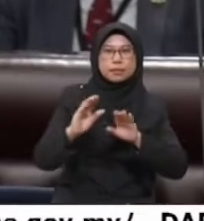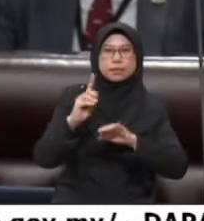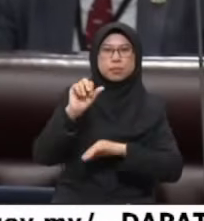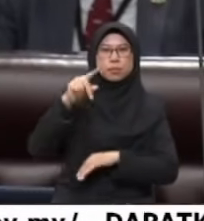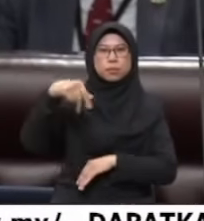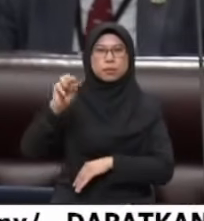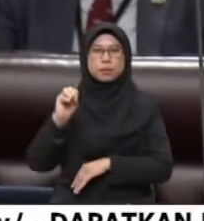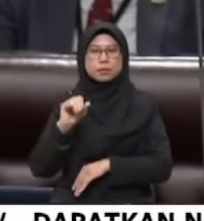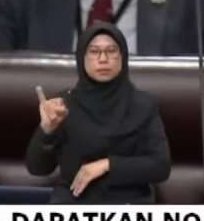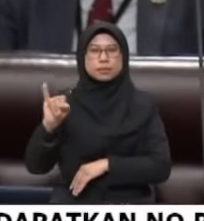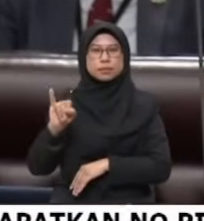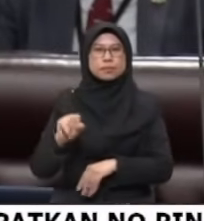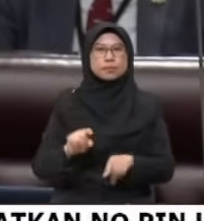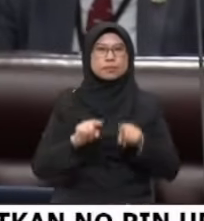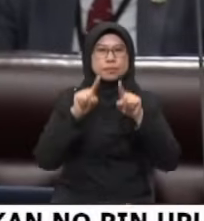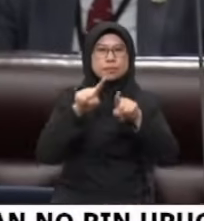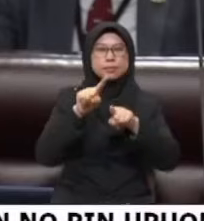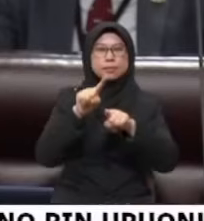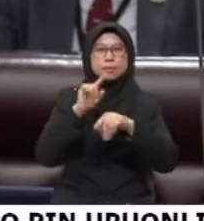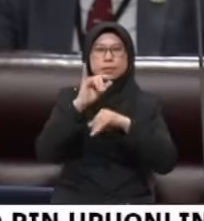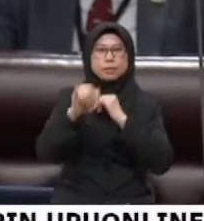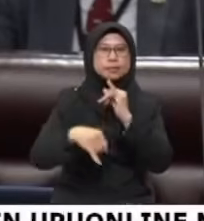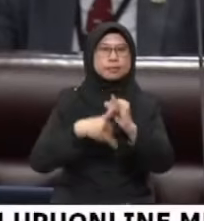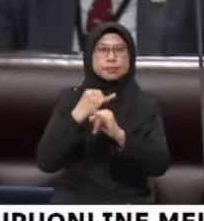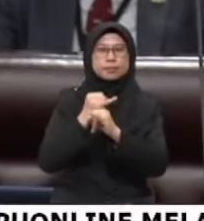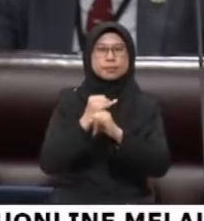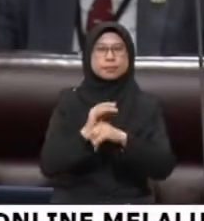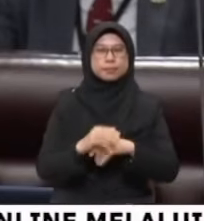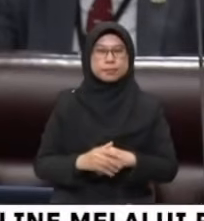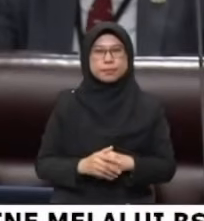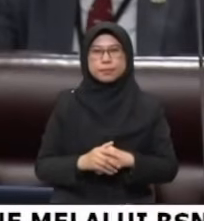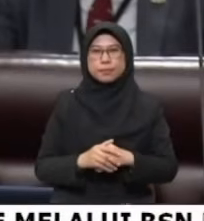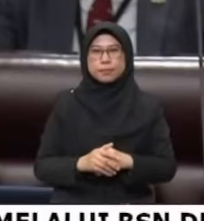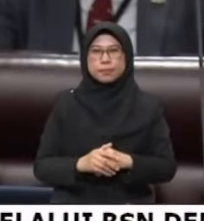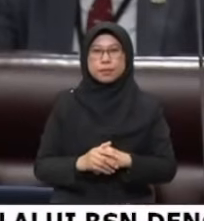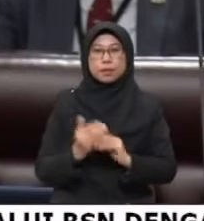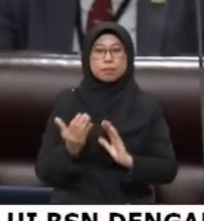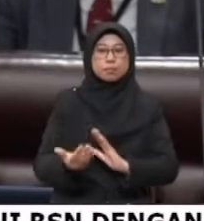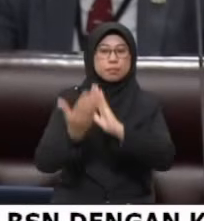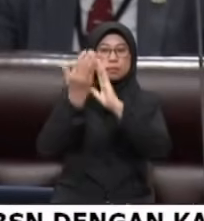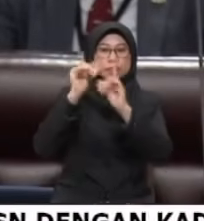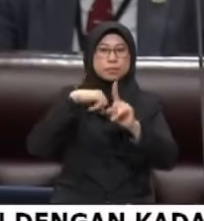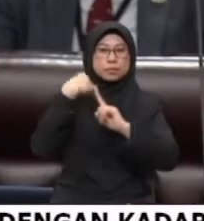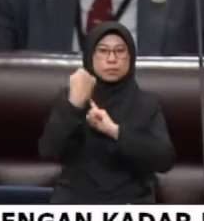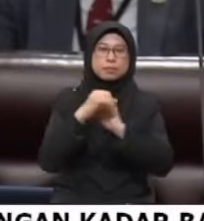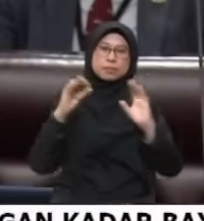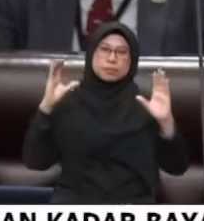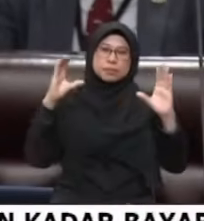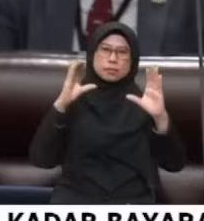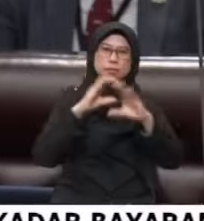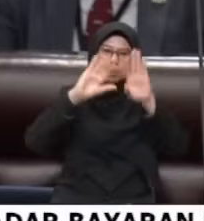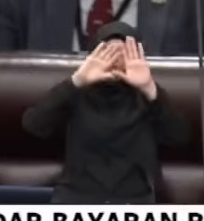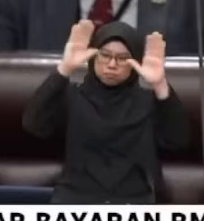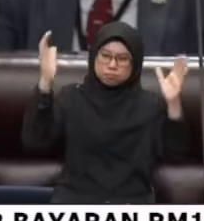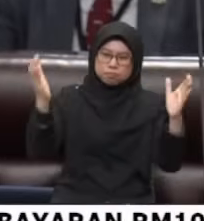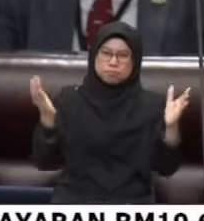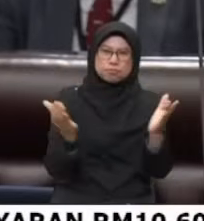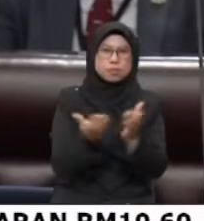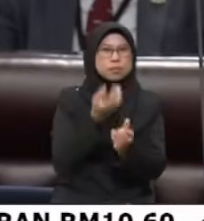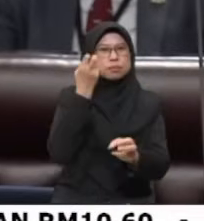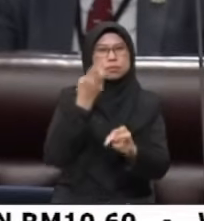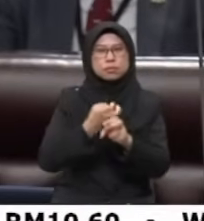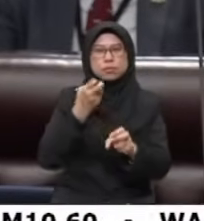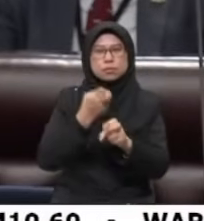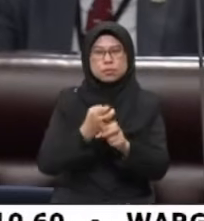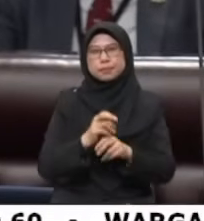selaras dengan lunas-lunas antarabangsa di dalam menghadapi situasi dan cabaran global yang kompleks Ini